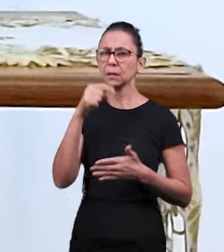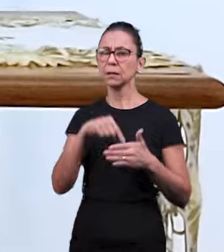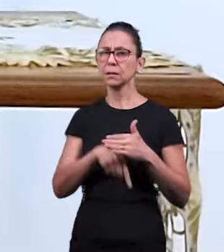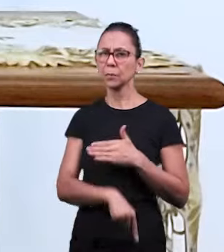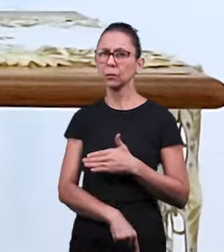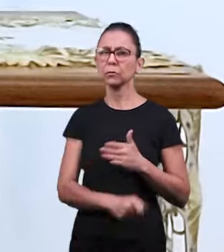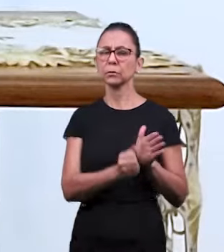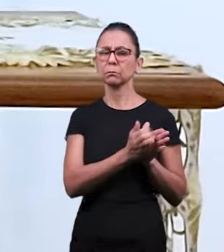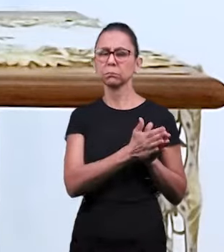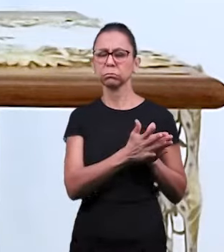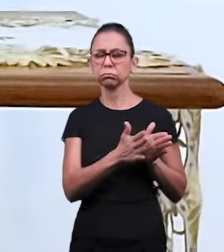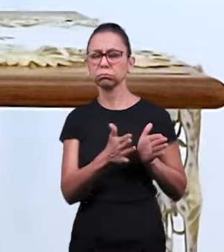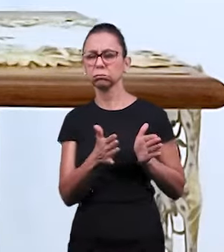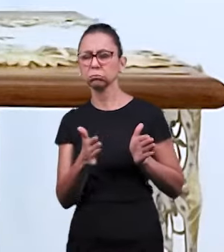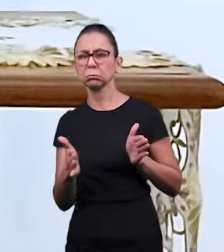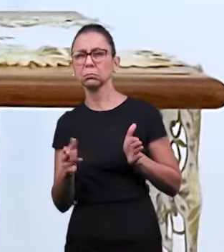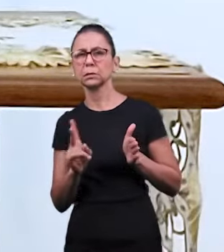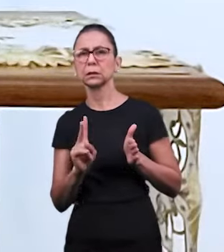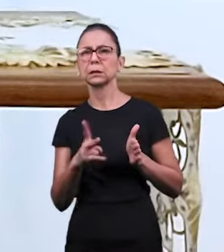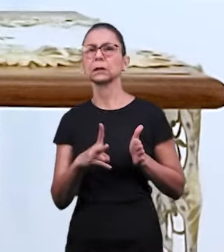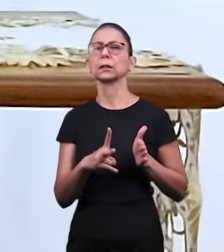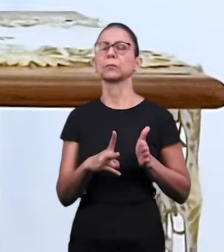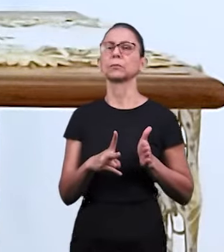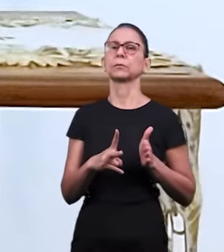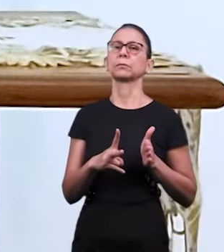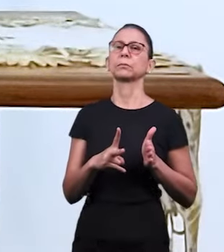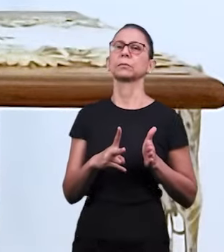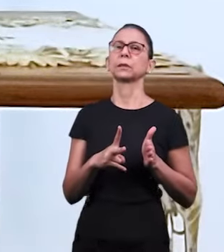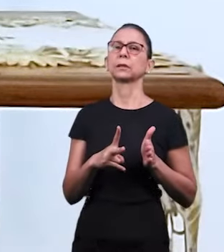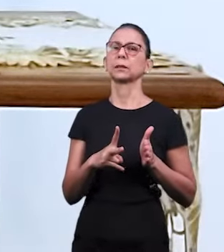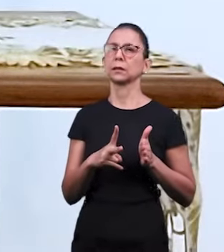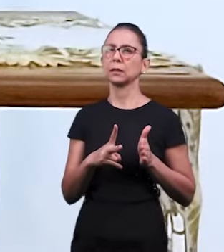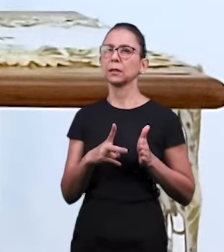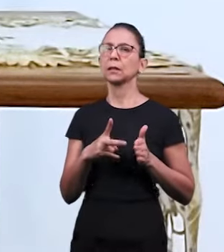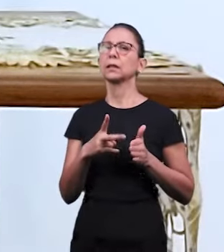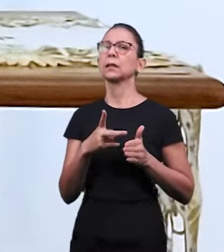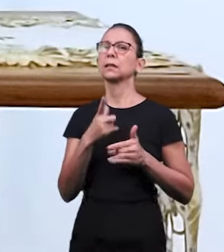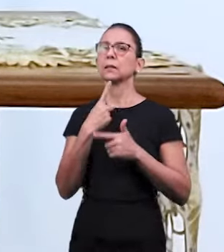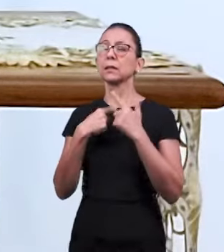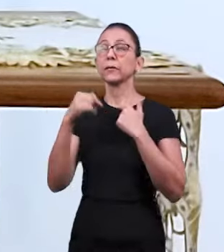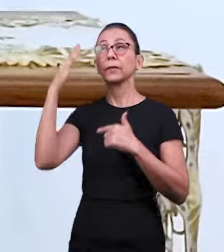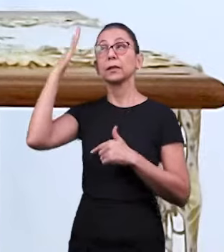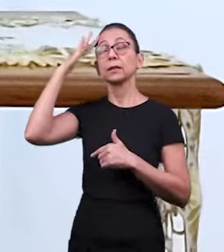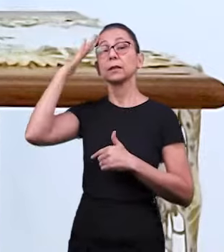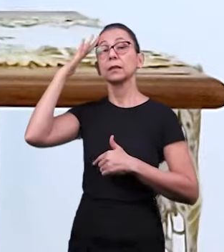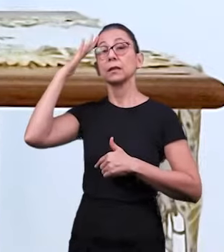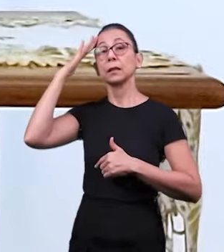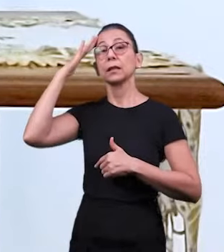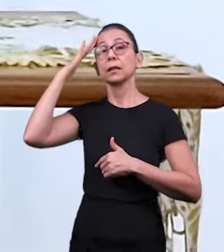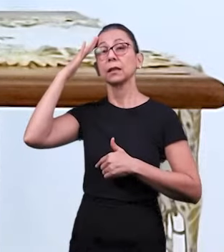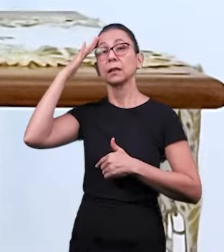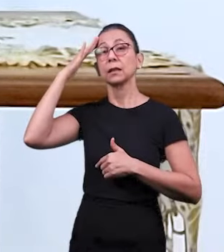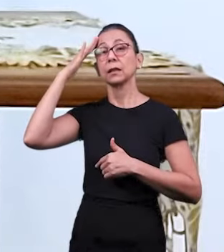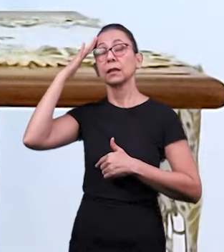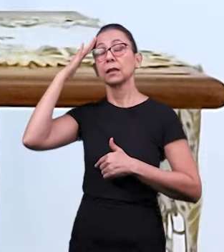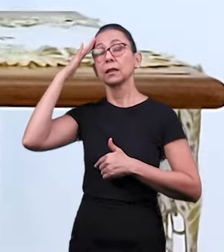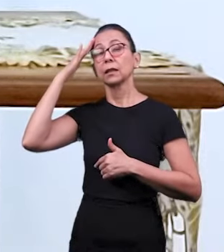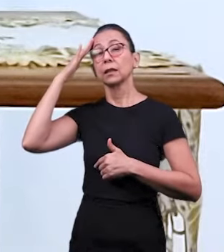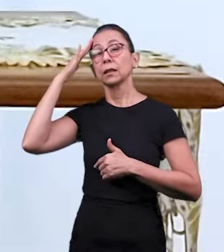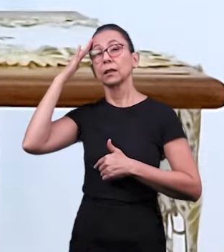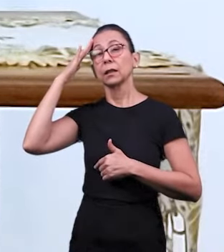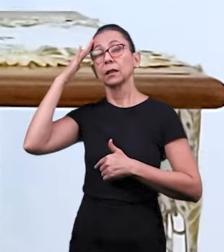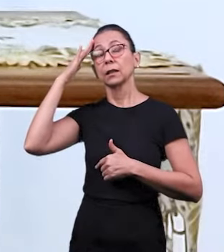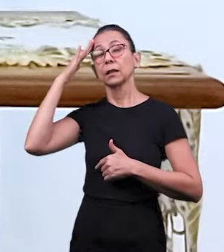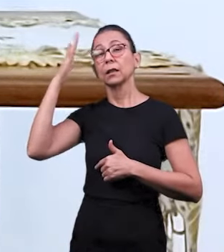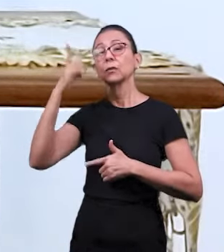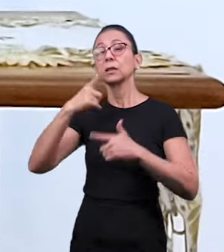дня всегда основывалось на том, чтобы знать волю Божью. Он знал, что он